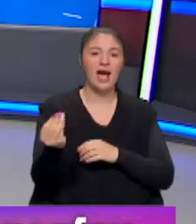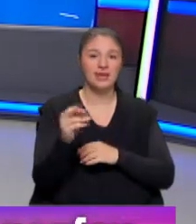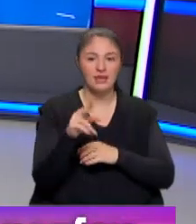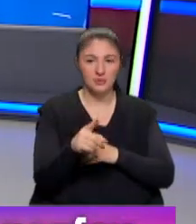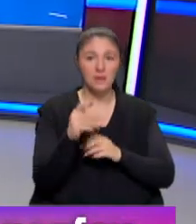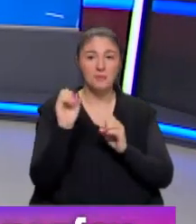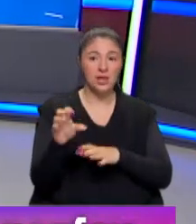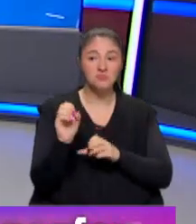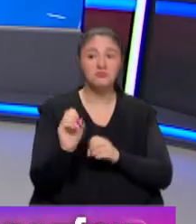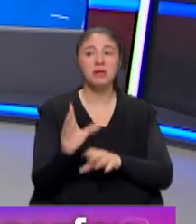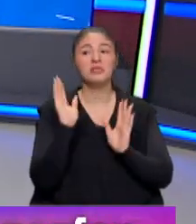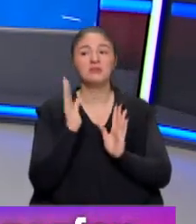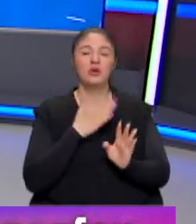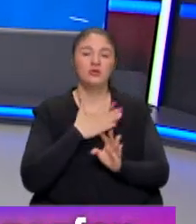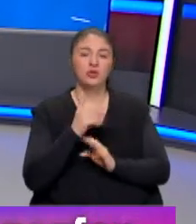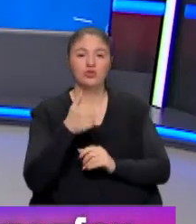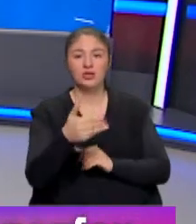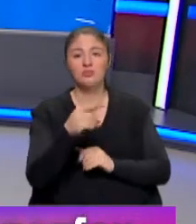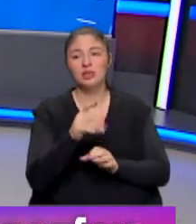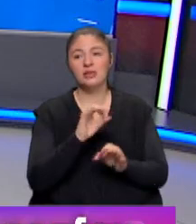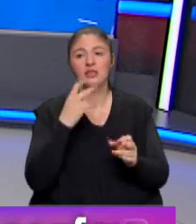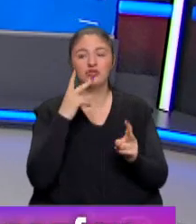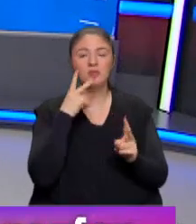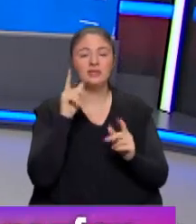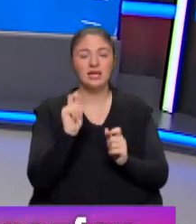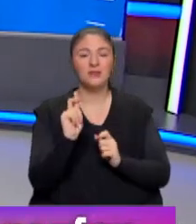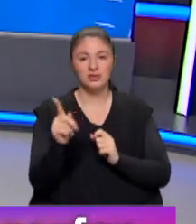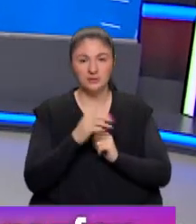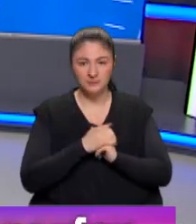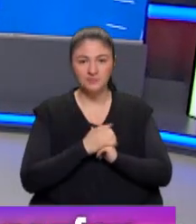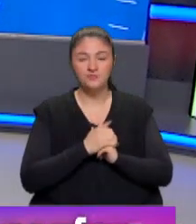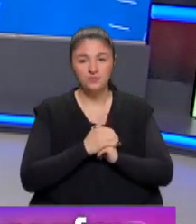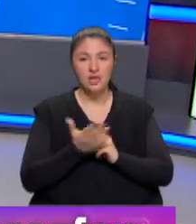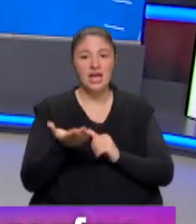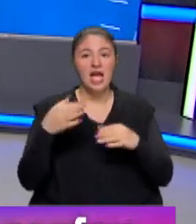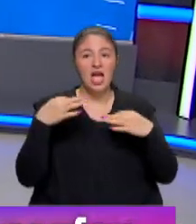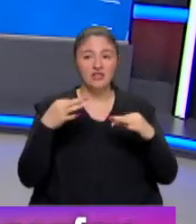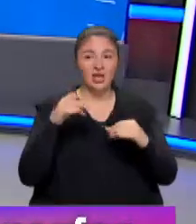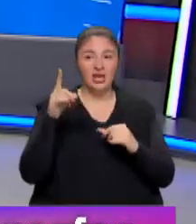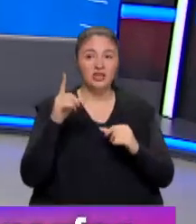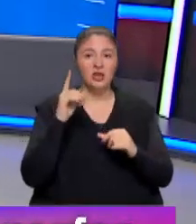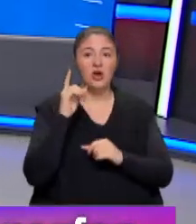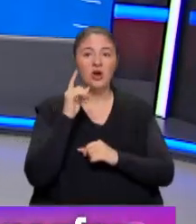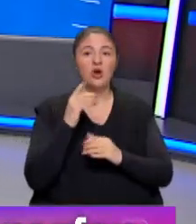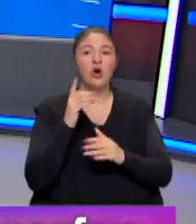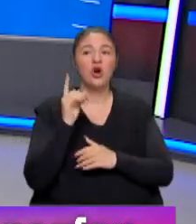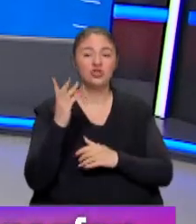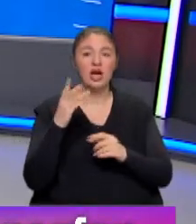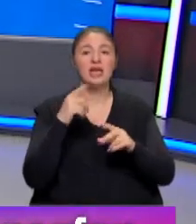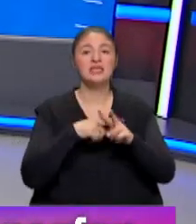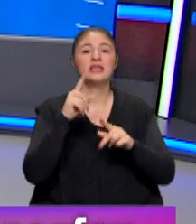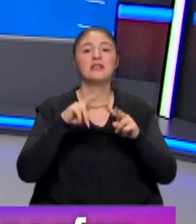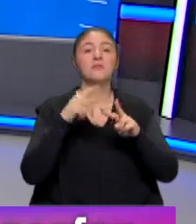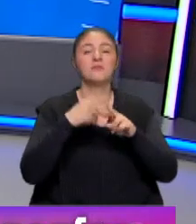şeklinde. Bıraktı mı, bırakmadı mı? Önümüzdeki günlerde bunun net bir açıklaması gelecektir. Eskişehir'de Hoca Yılmaz